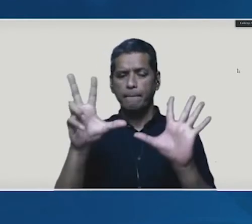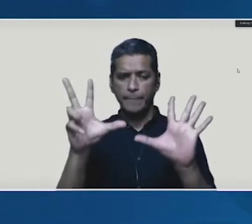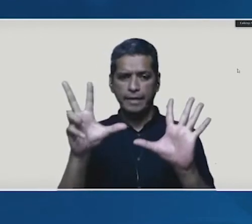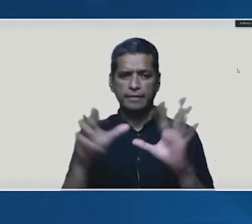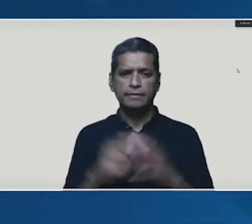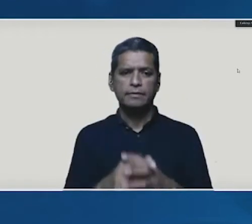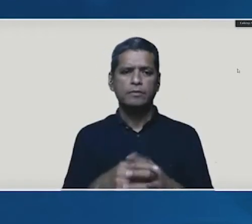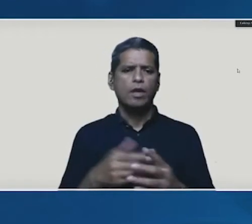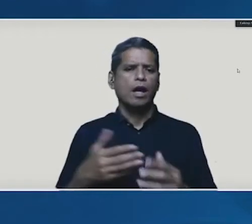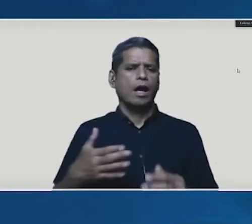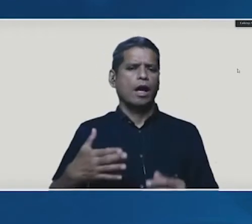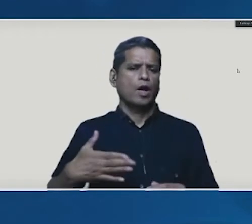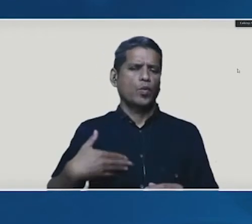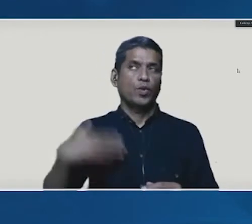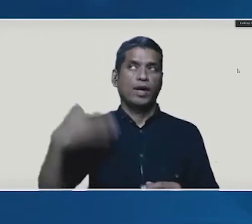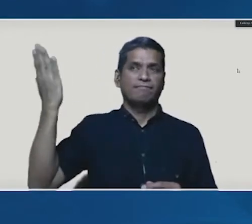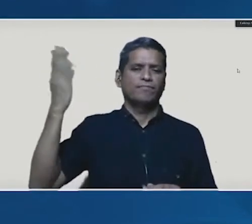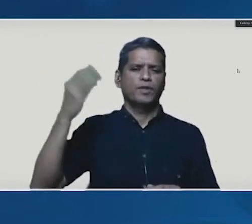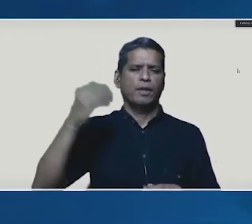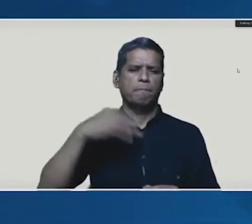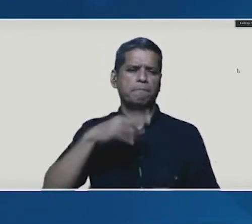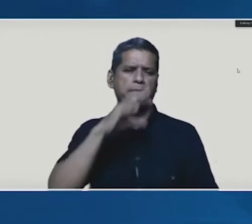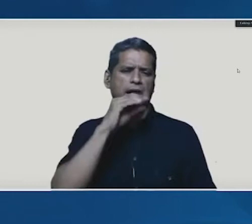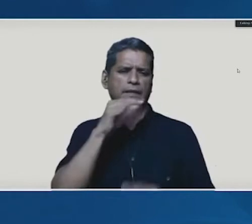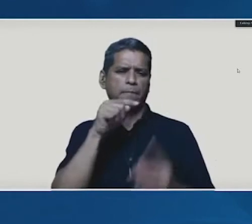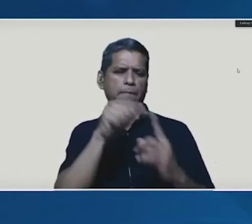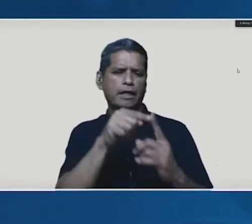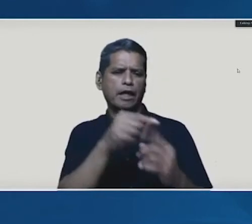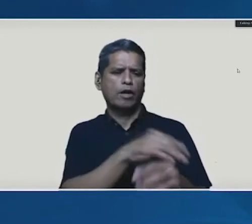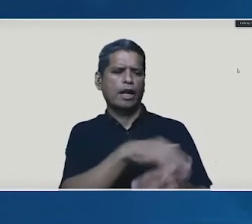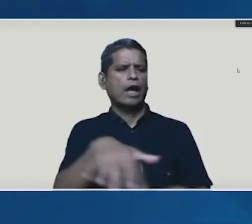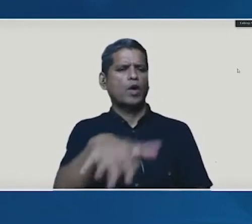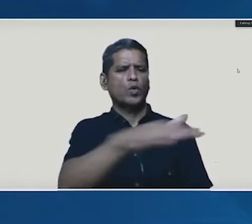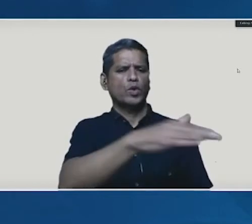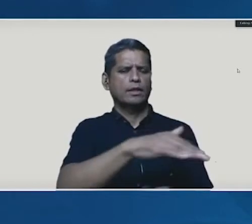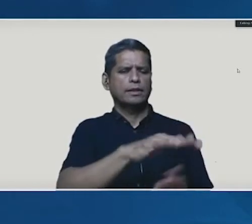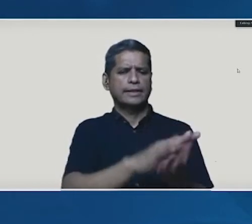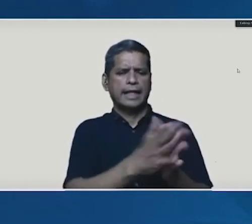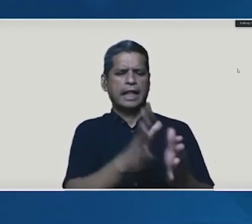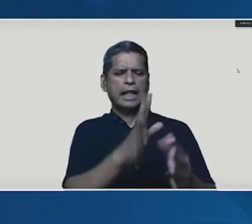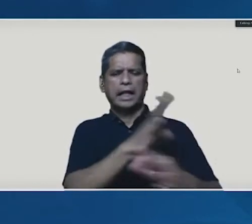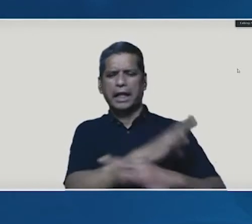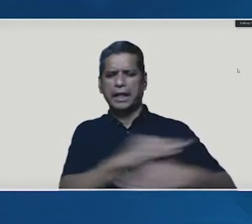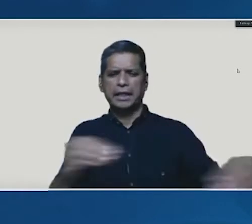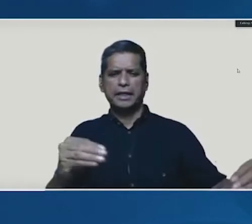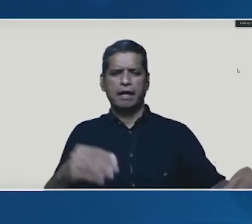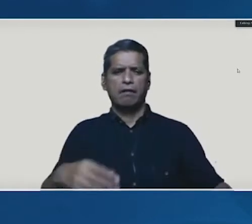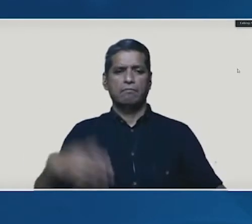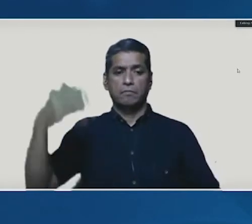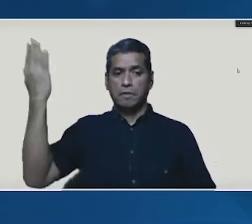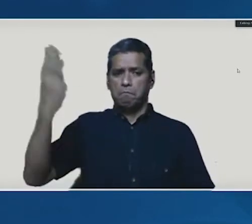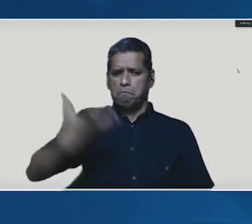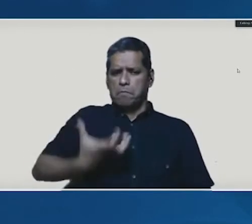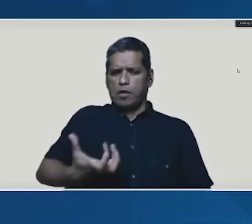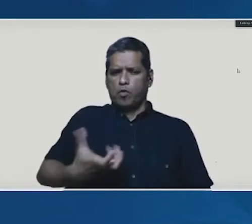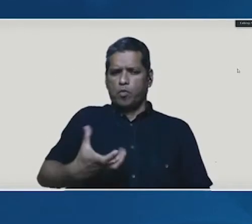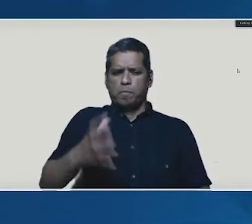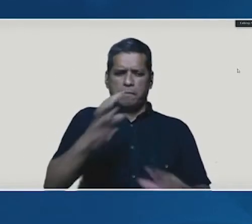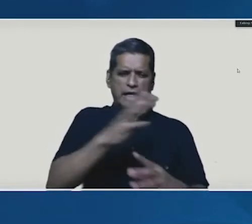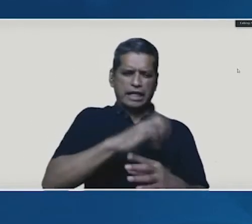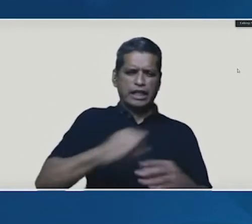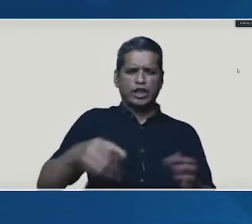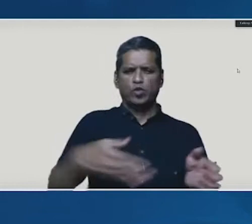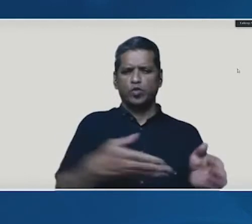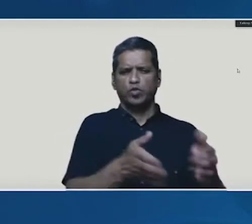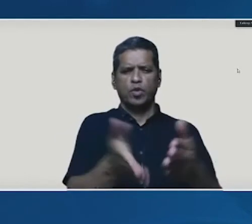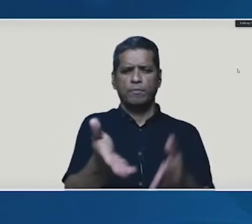dikatakan akulah yang berkata kepada tubir lautan jadilah kering Aku mau mengeringkan sungai-sungai mu-ept akulah yang berkata tentang